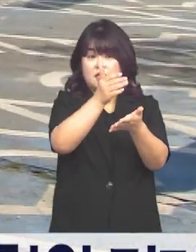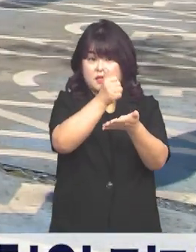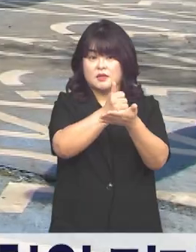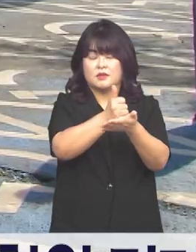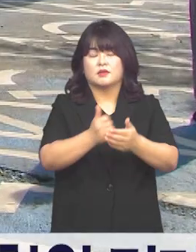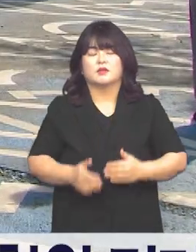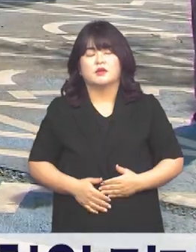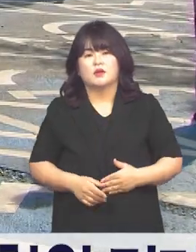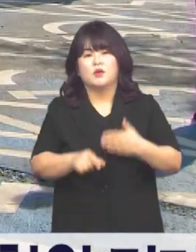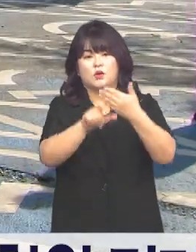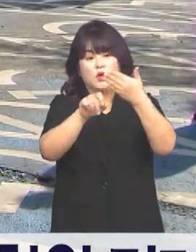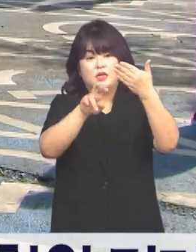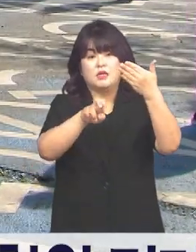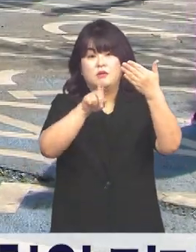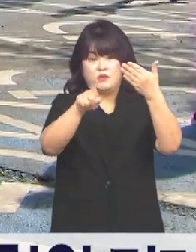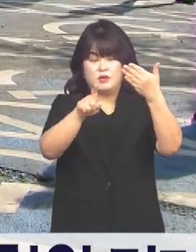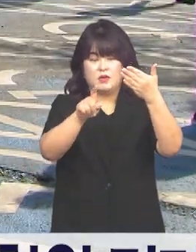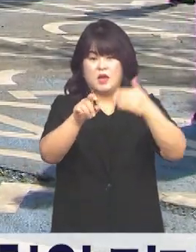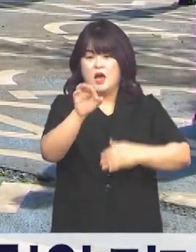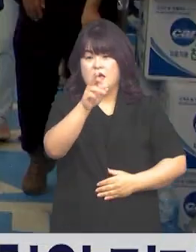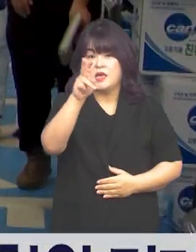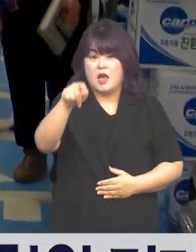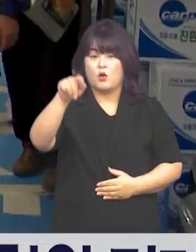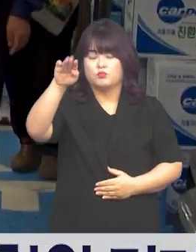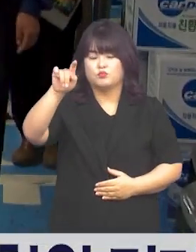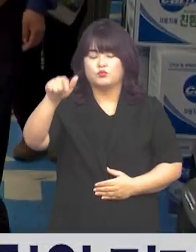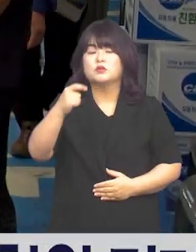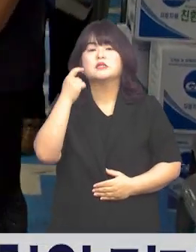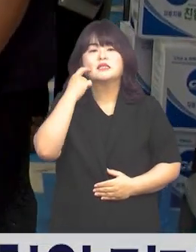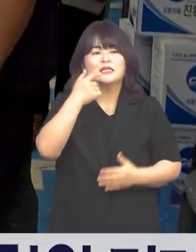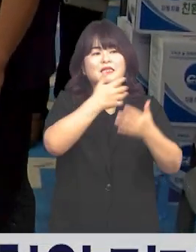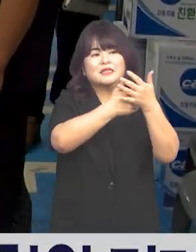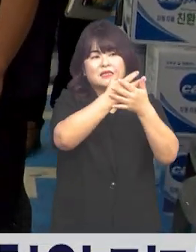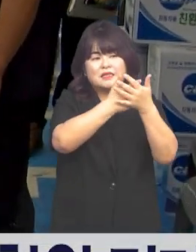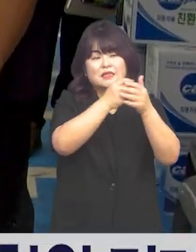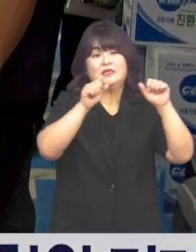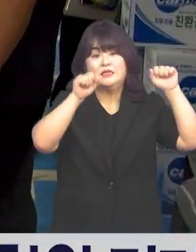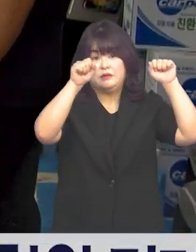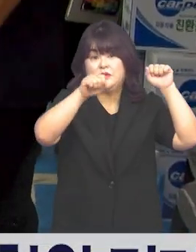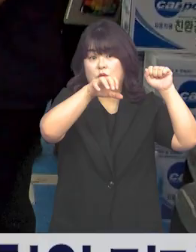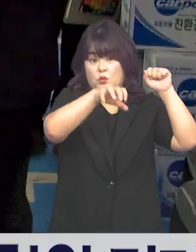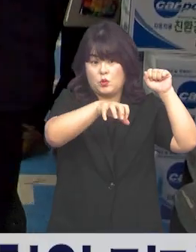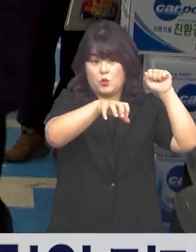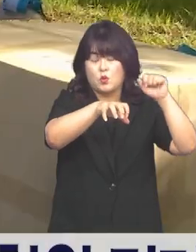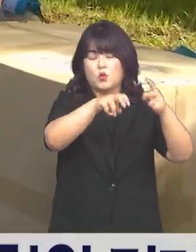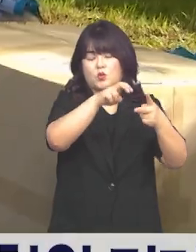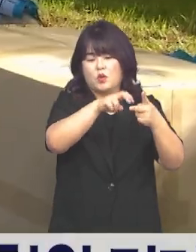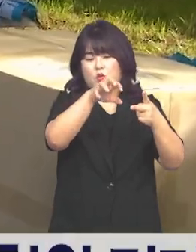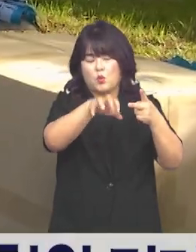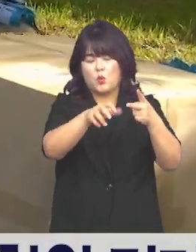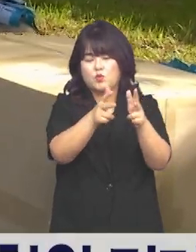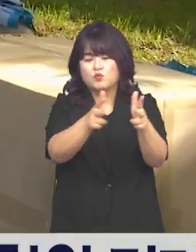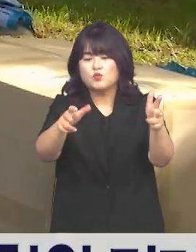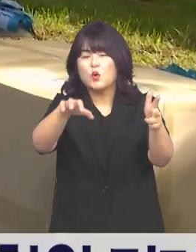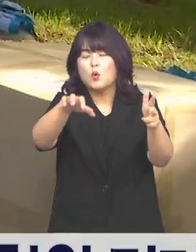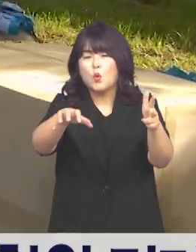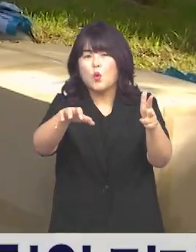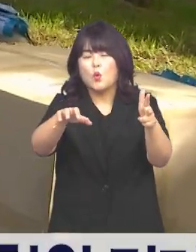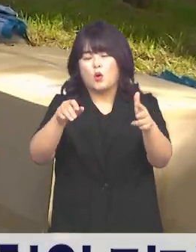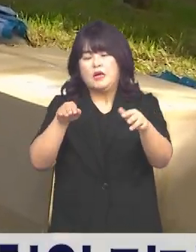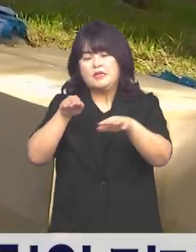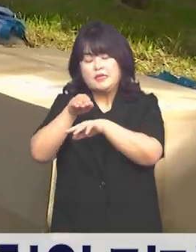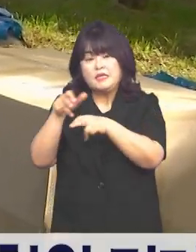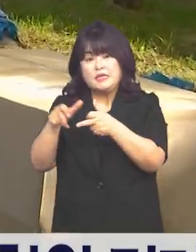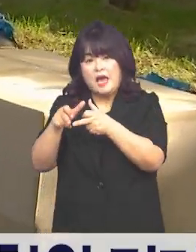이상일 용인특례시장은 지난 21일 역북동 가상현실 스포츠체험센터 주차장에서 열린 장애인 차량